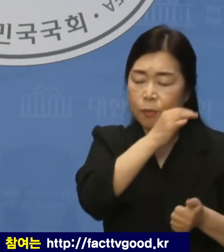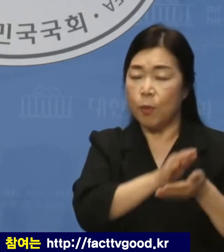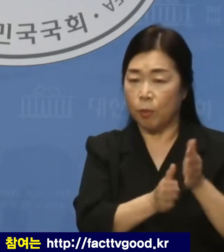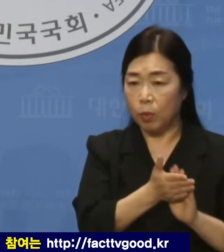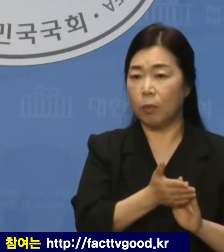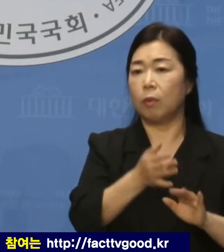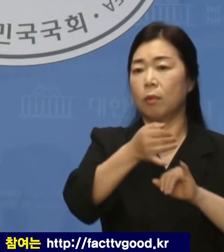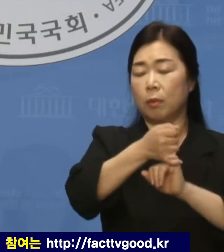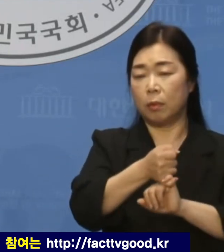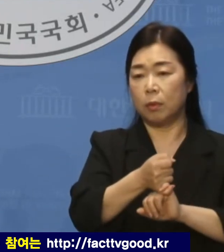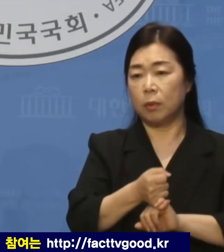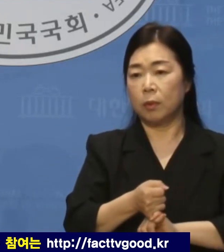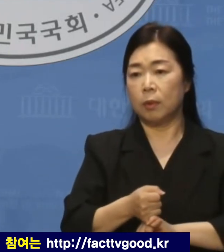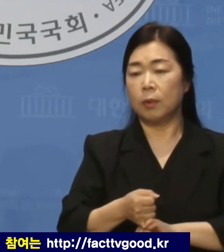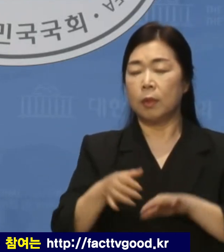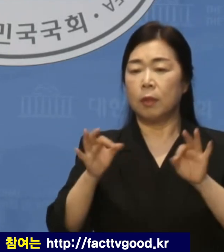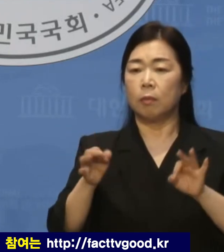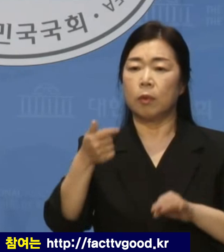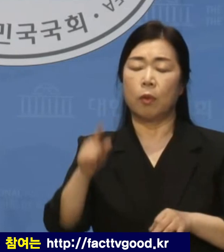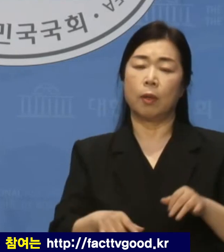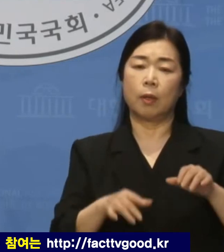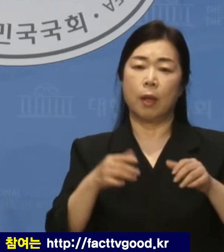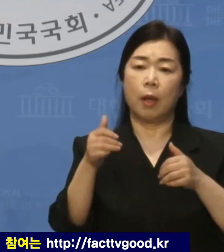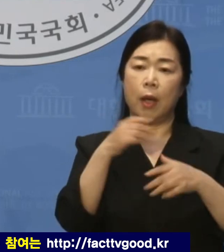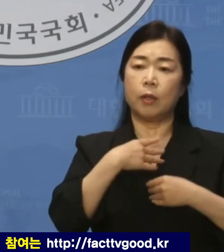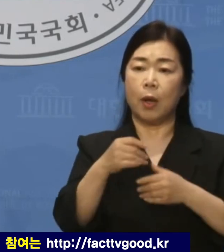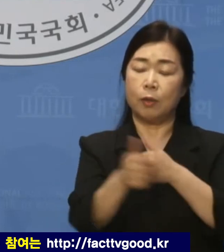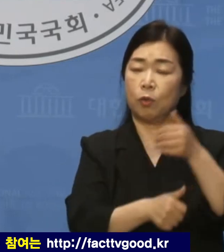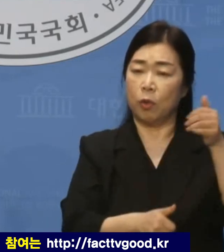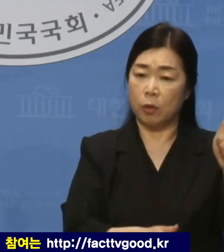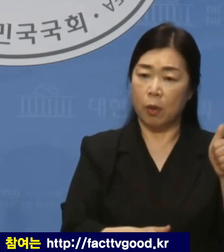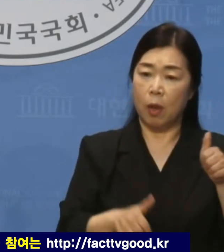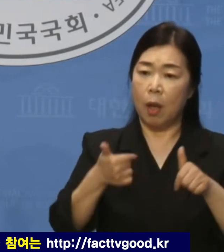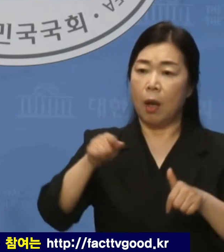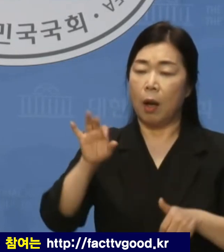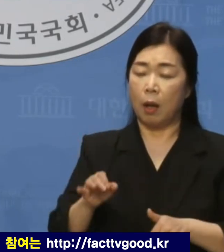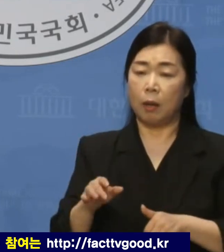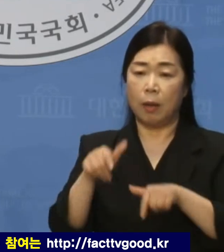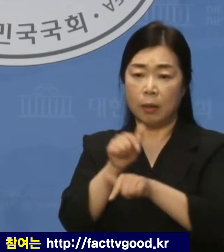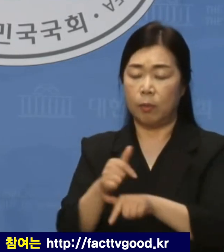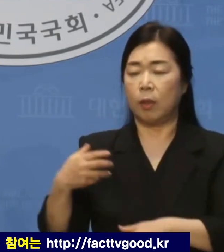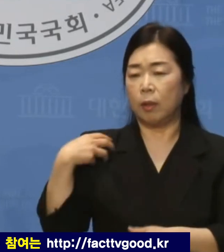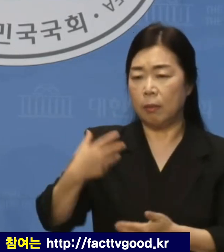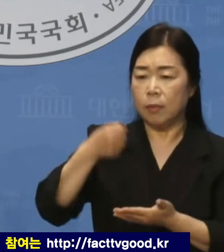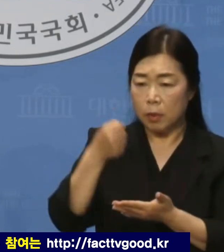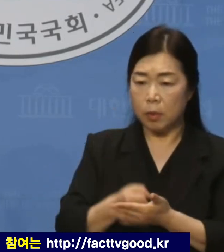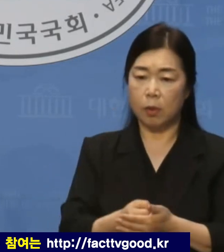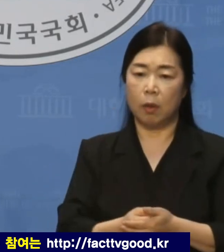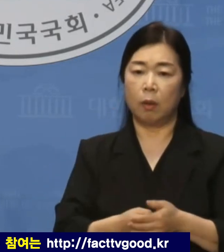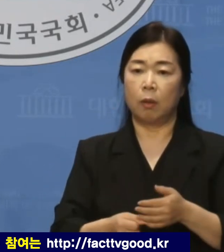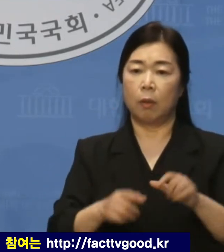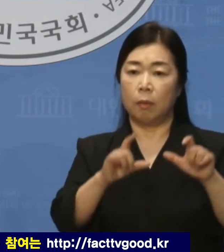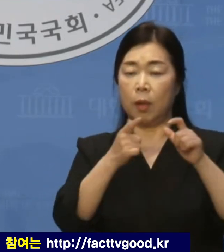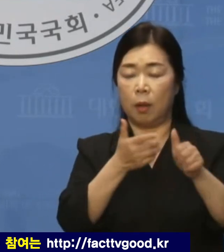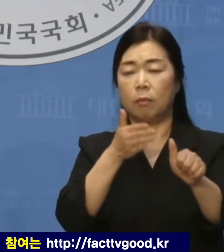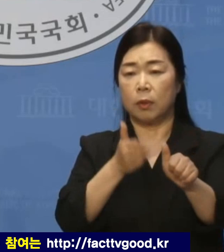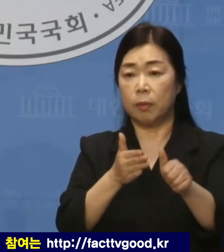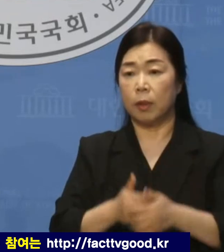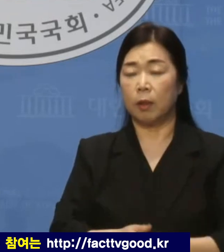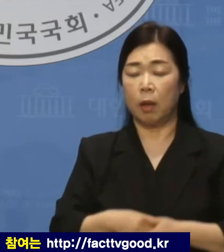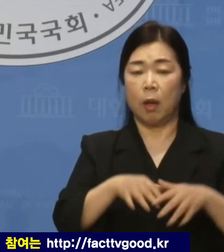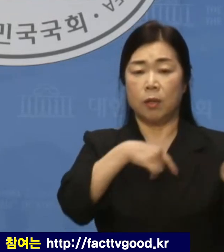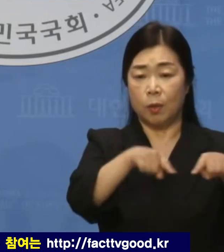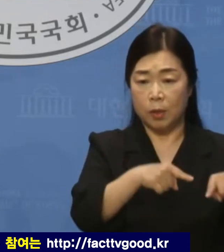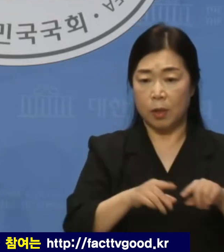부끄럽지 않도록 김경 행정안전위원회 위원장님과 강병원 간사께서도 결단을 내려주시기를 호소합니다.